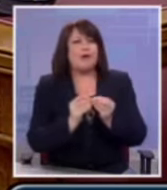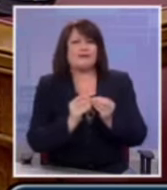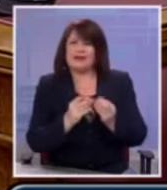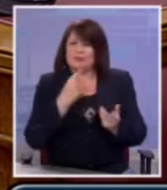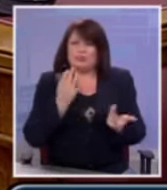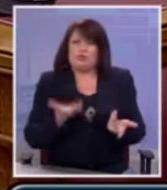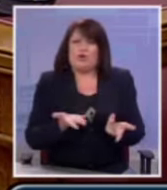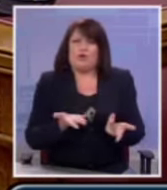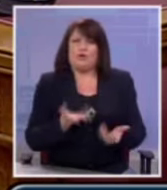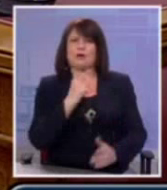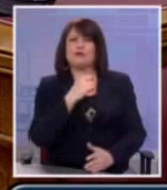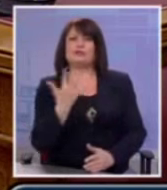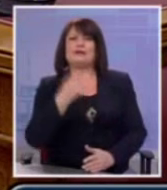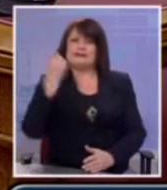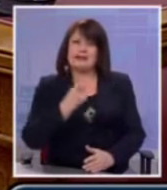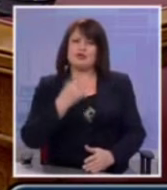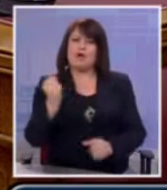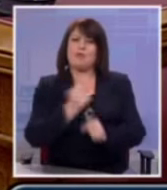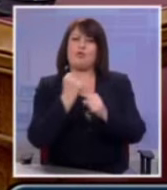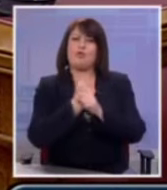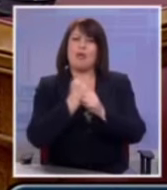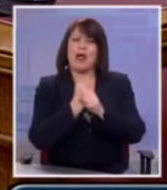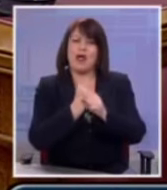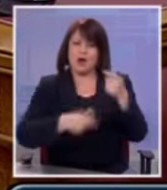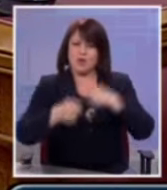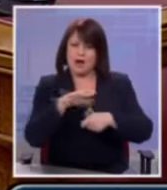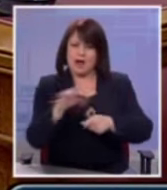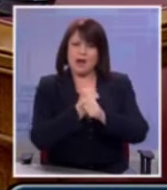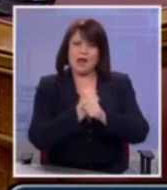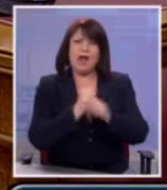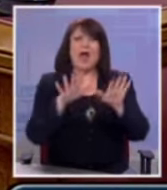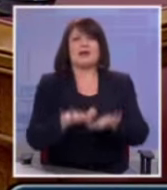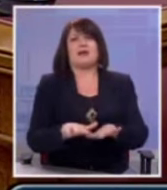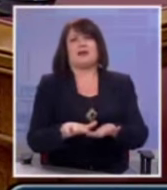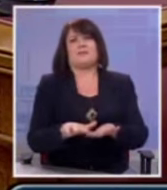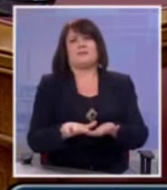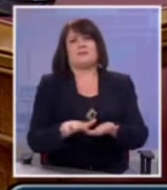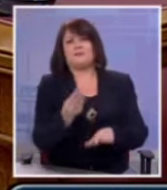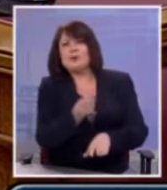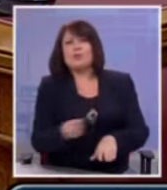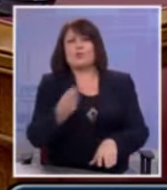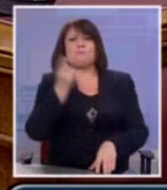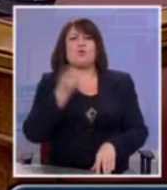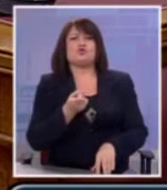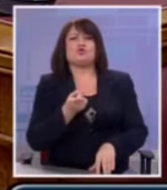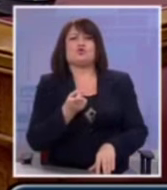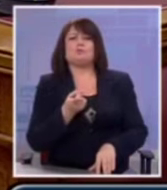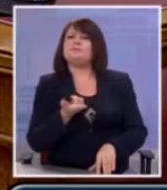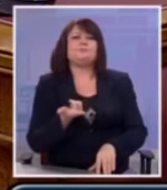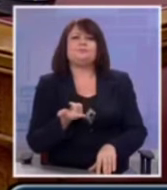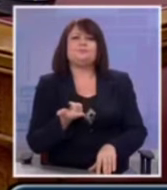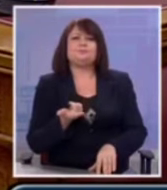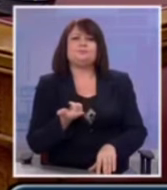μάλιστα το 25% της αγοράς εργασίας είναι άνεργοι και άλλο ένα τόσο ποσοστό είναι